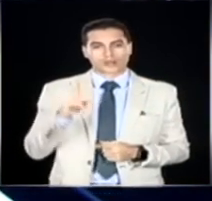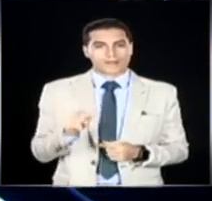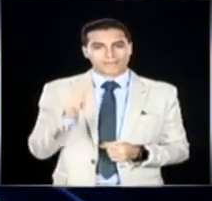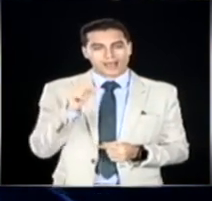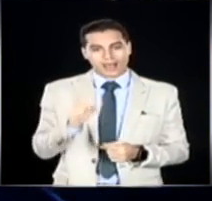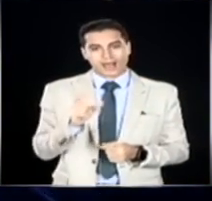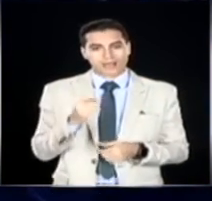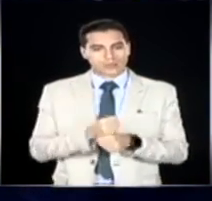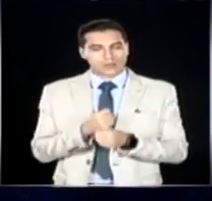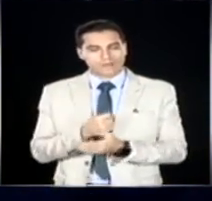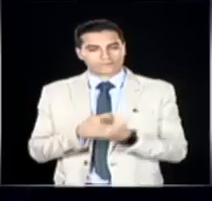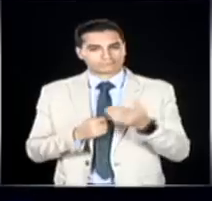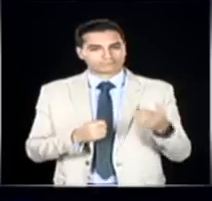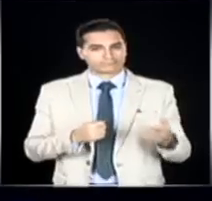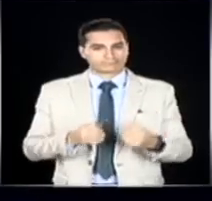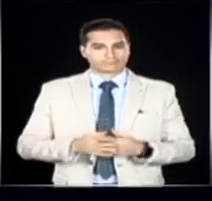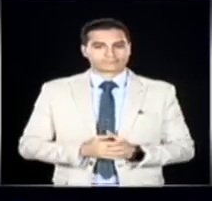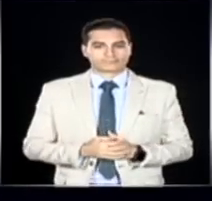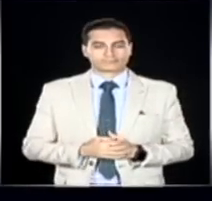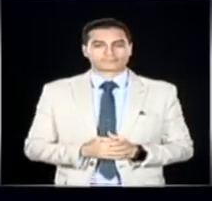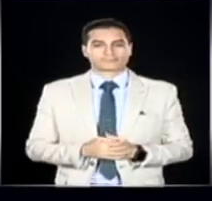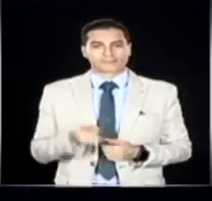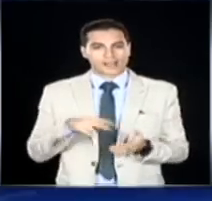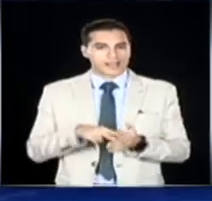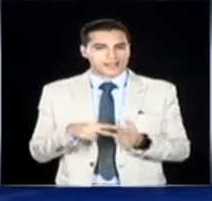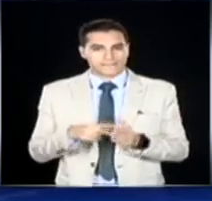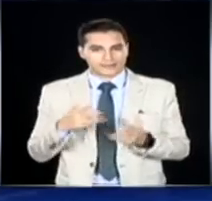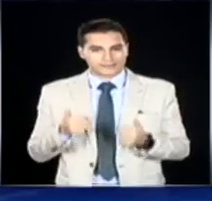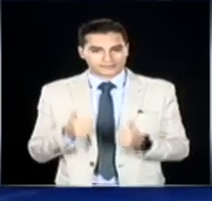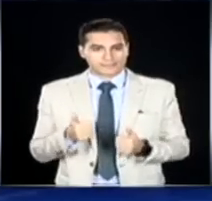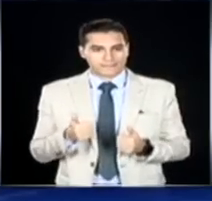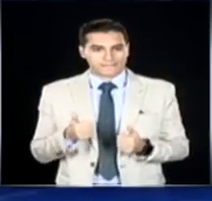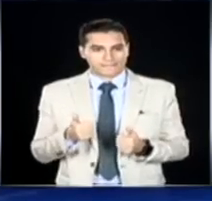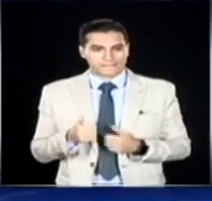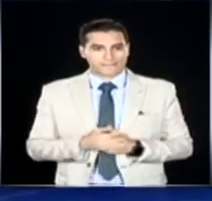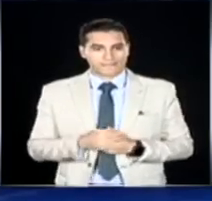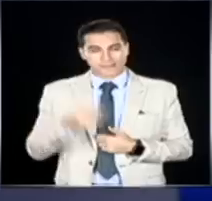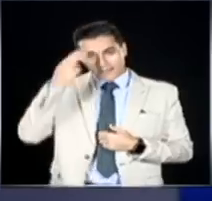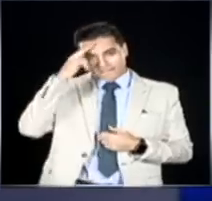احمد شعبان اخبارك ايه الحمد لله تمام